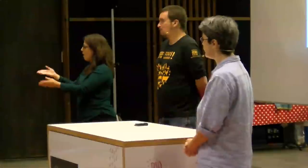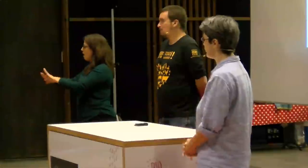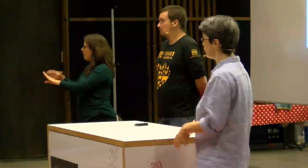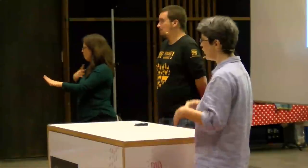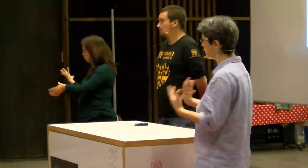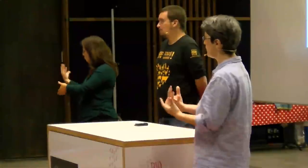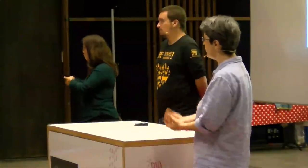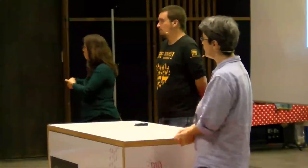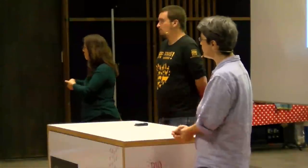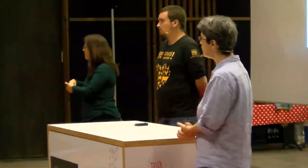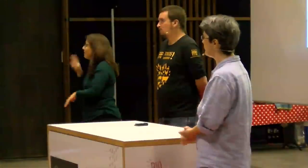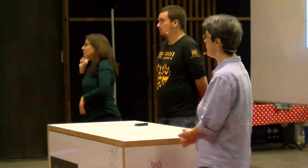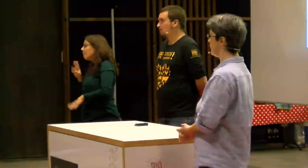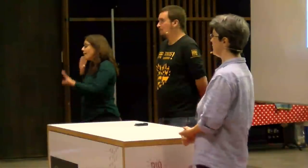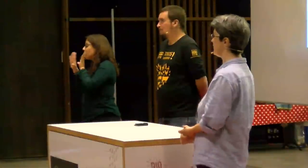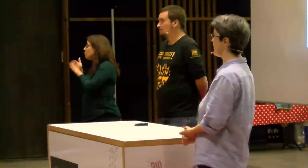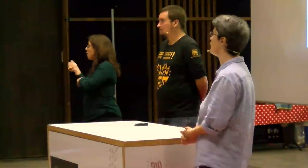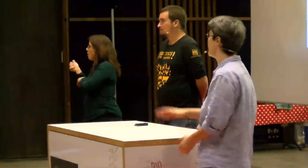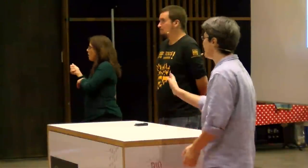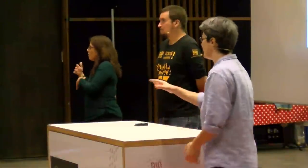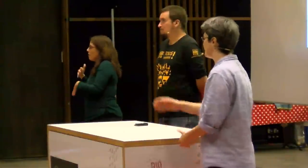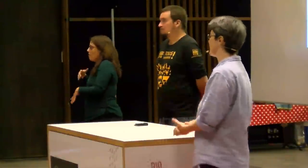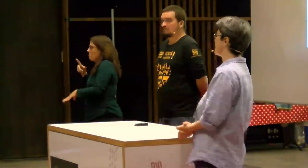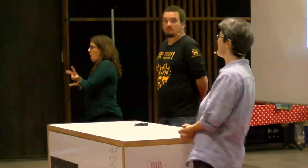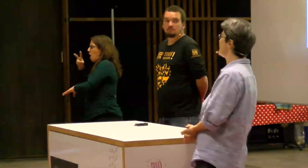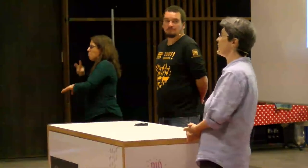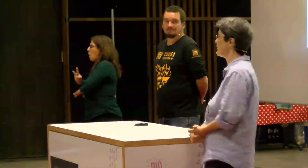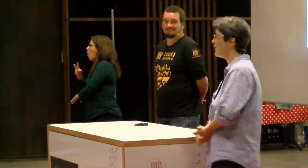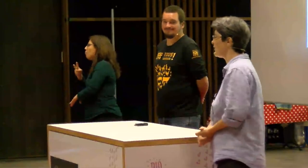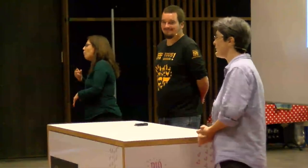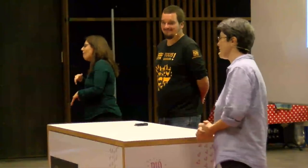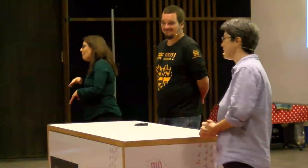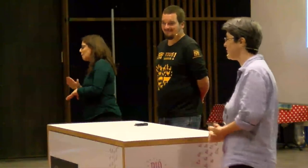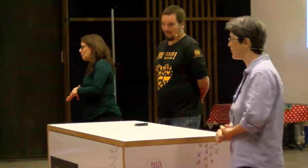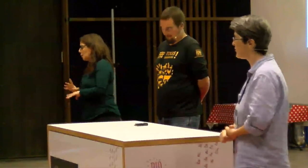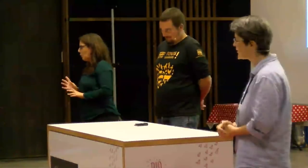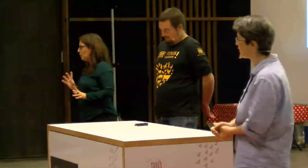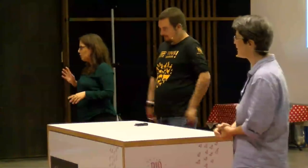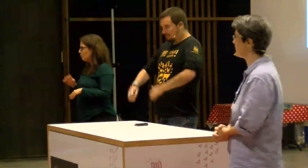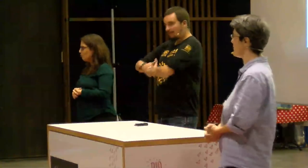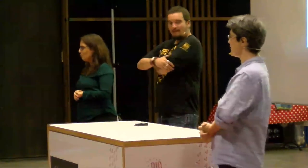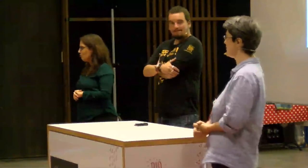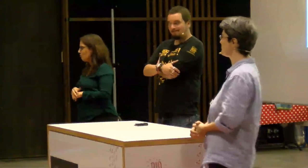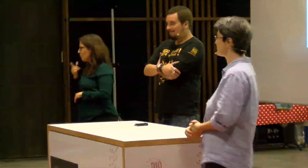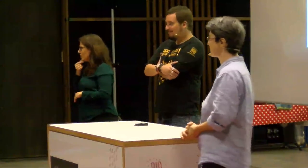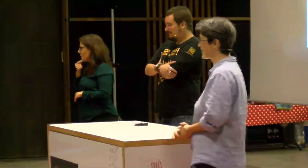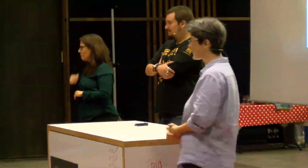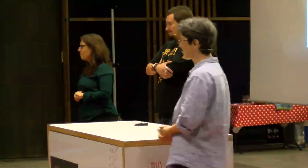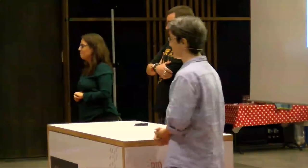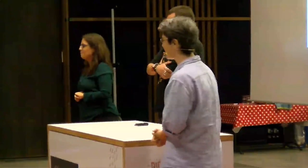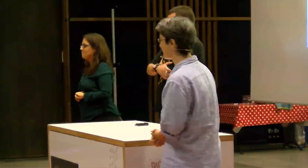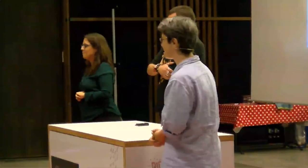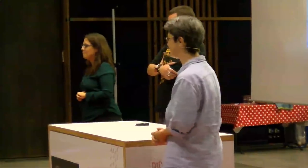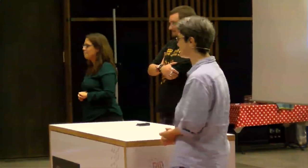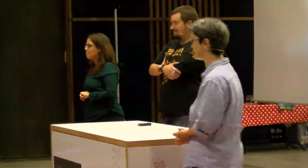vrai que sur Facebook, souvent, ils sont extrêmement virulents. Mais en vrai, Ils sont juste très sympas aussi.